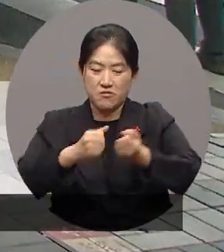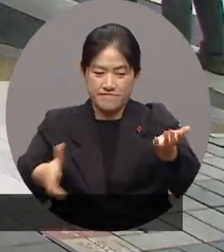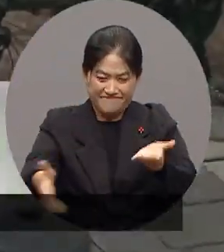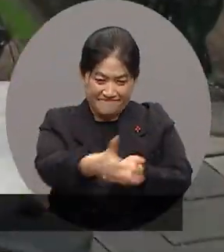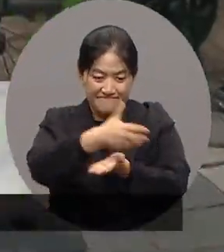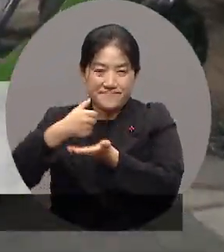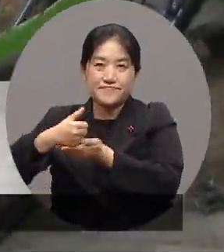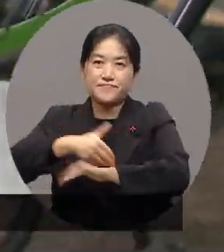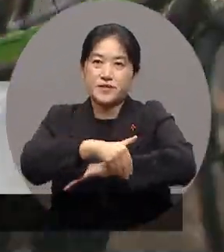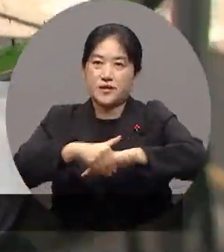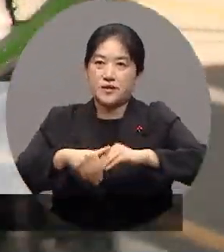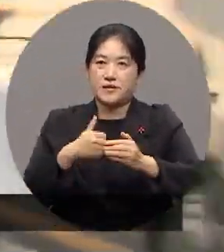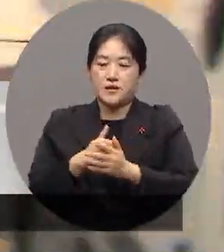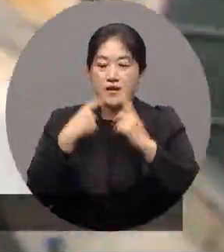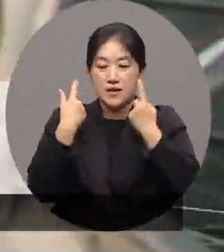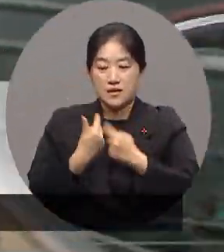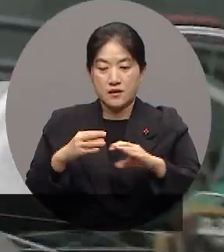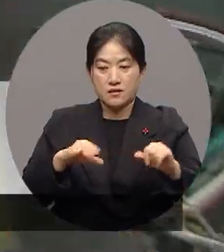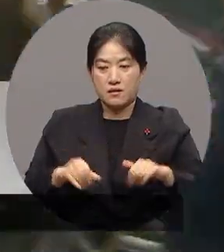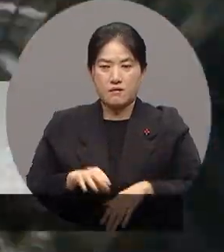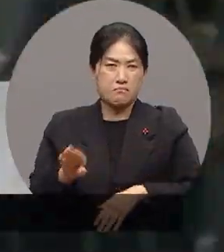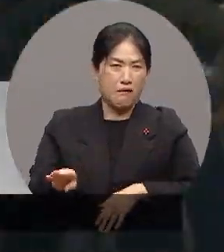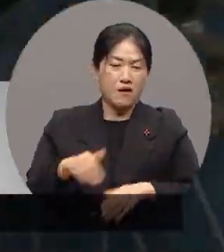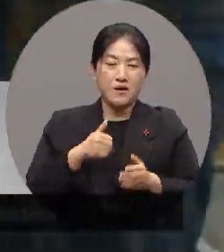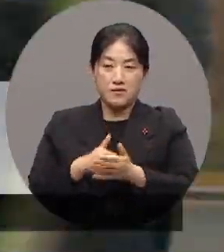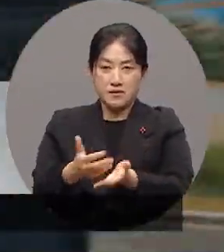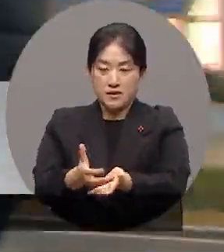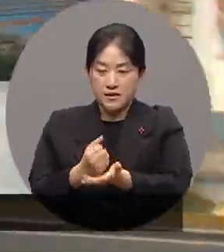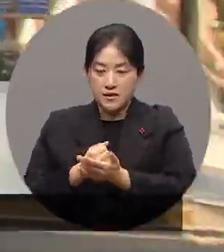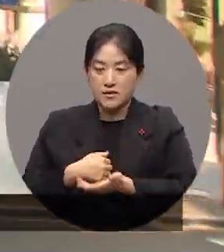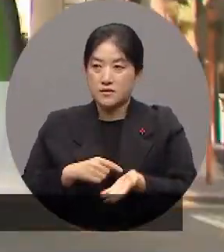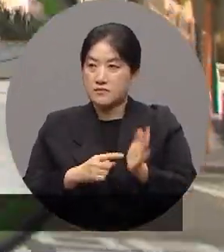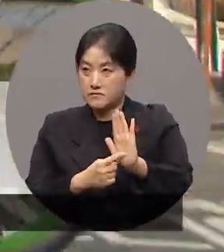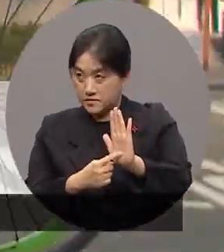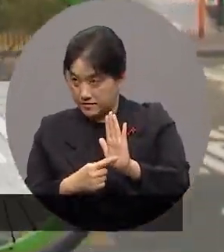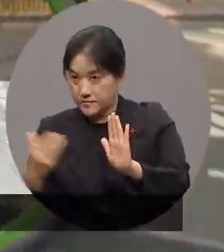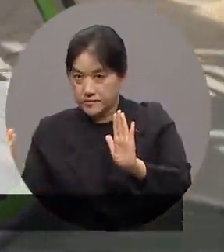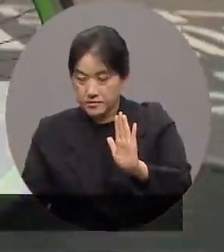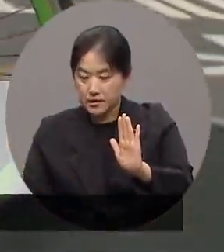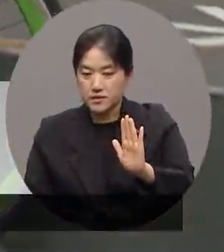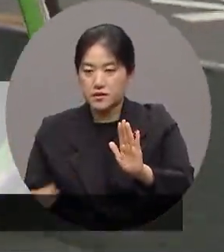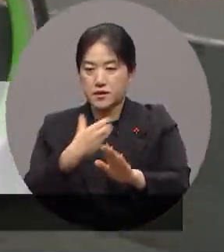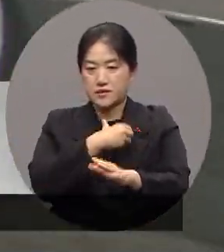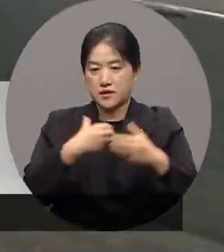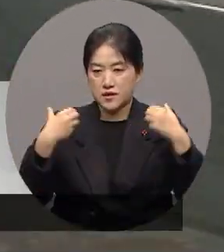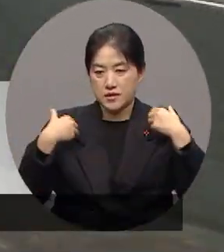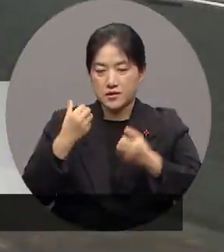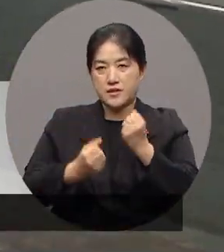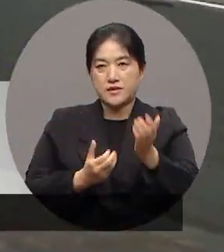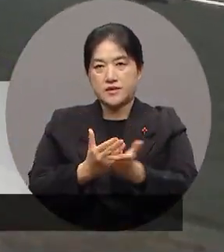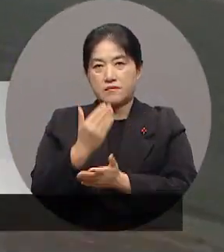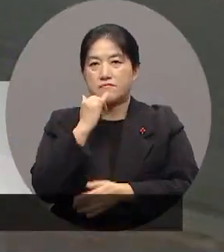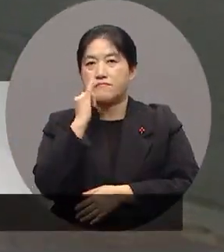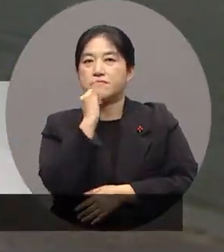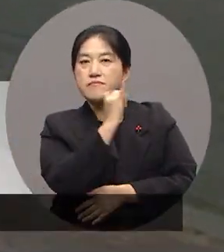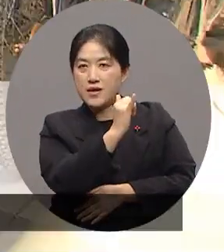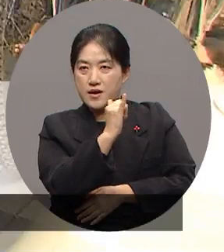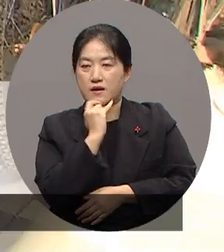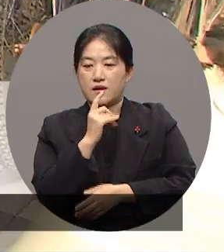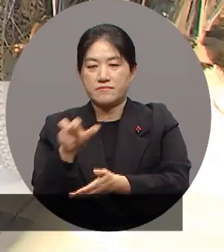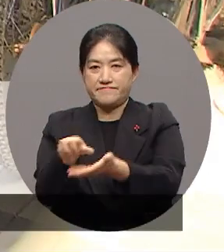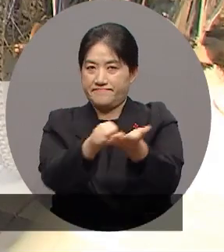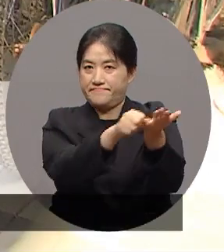수거합니다 사유지에서 수거하는 경우 관리자가 처분 공지를 완료한 뒤 관할 자치구 자전거 담당 부서에 신청하면